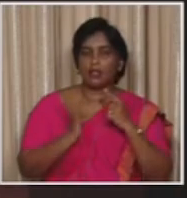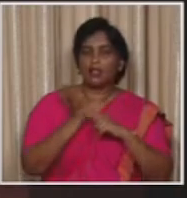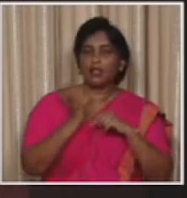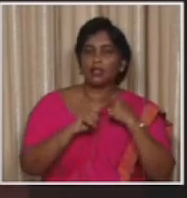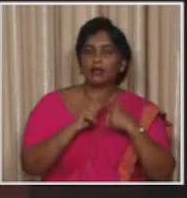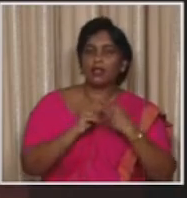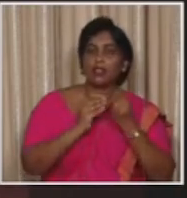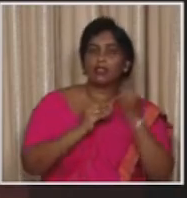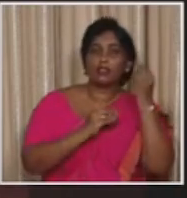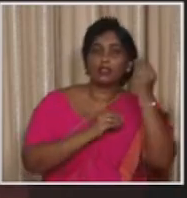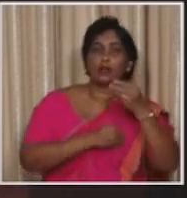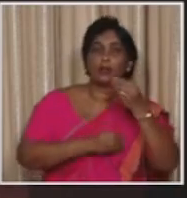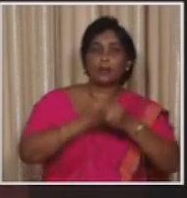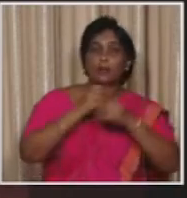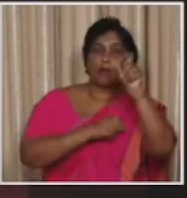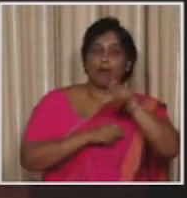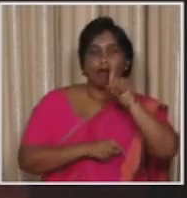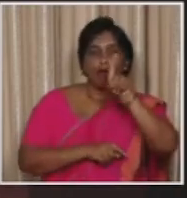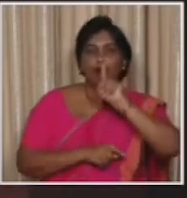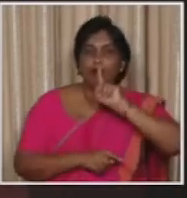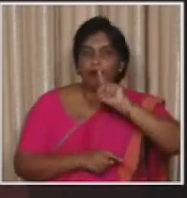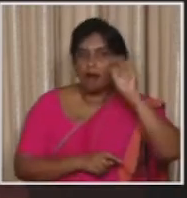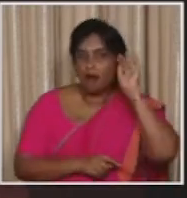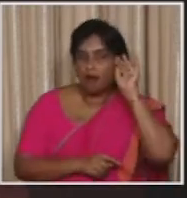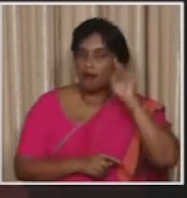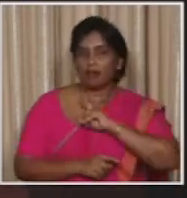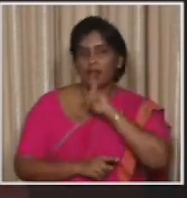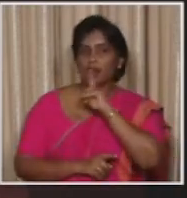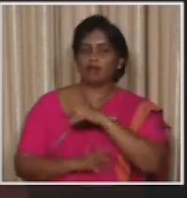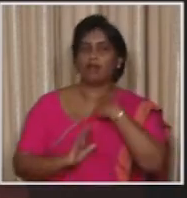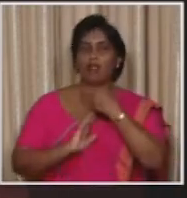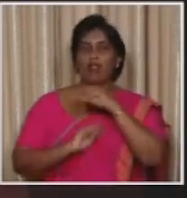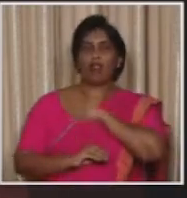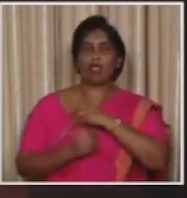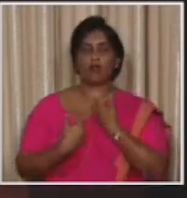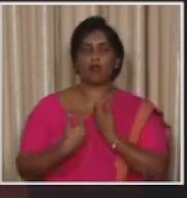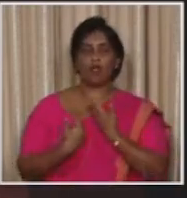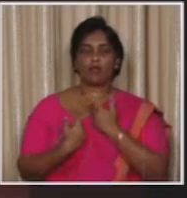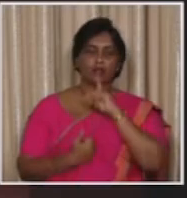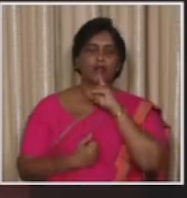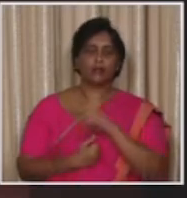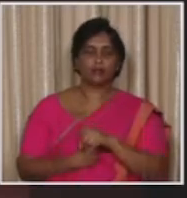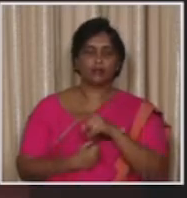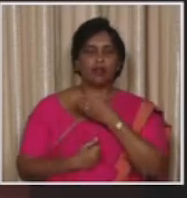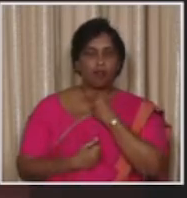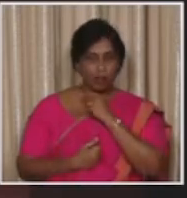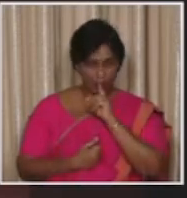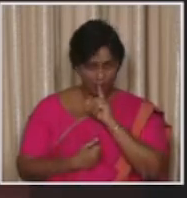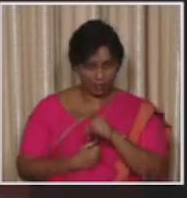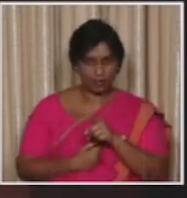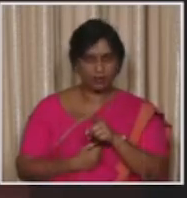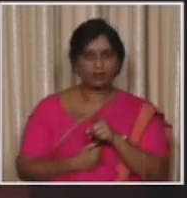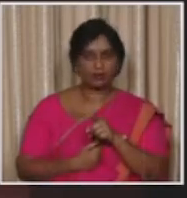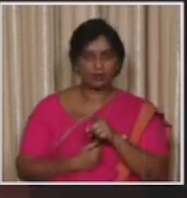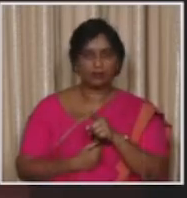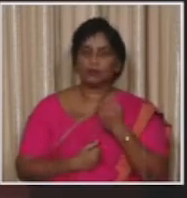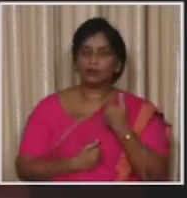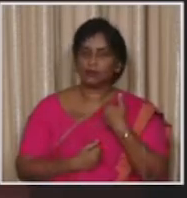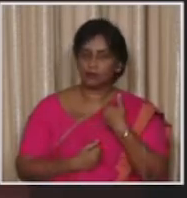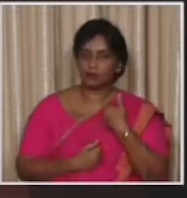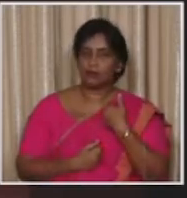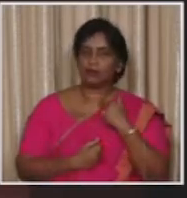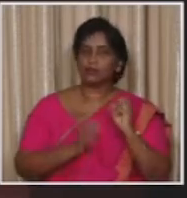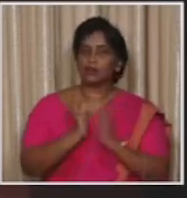දුන්න ආයෝජකයාගෙන් අහලා අපි කියන්නම් රටට ලැබුණු ප්‍රතිලාභය. ඔබතුමා බොරුවක් කියලා කියනවා නම් මම ඒ